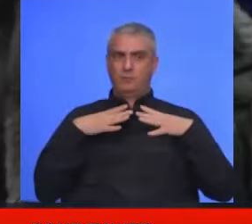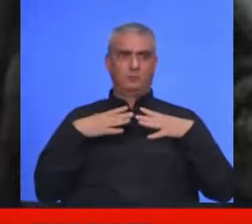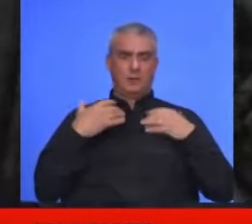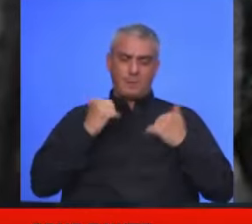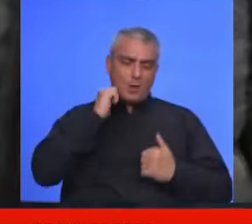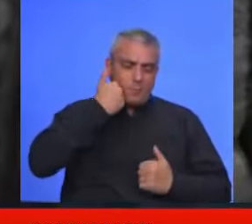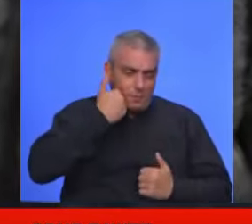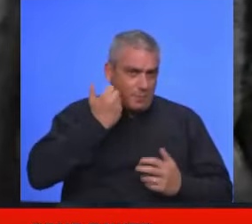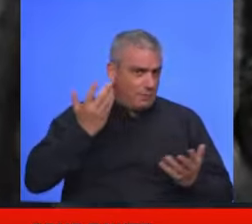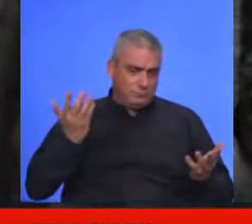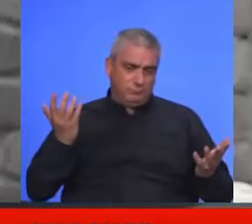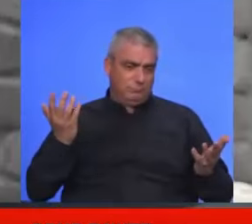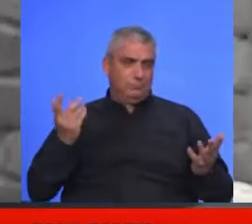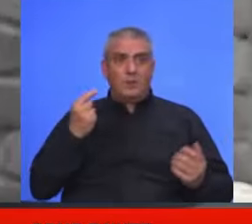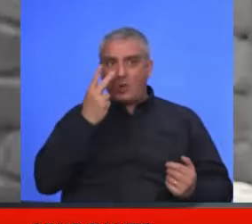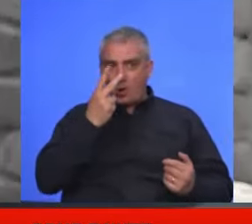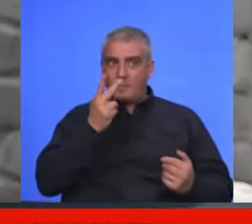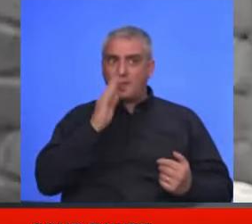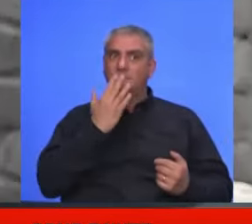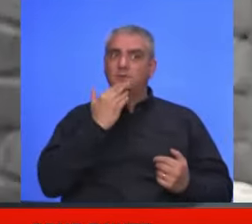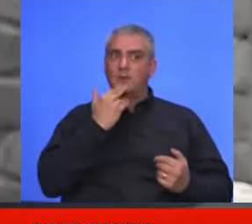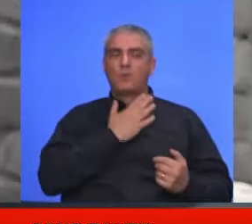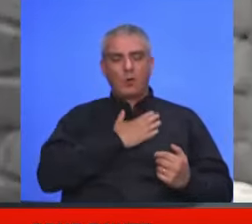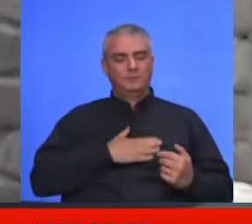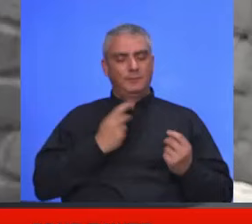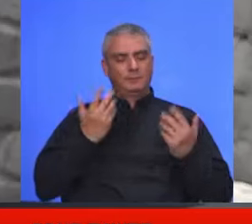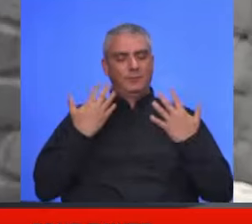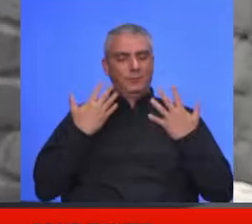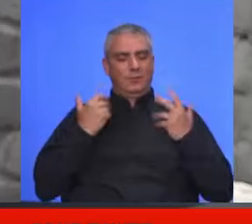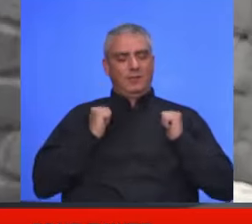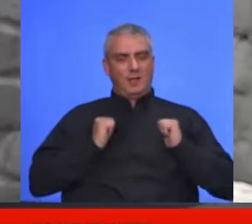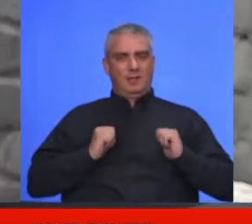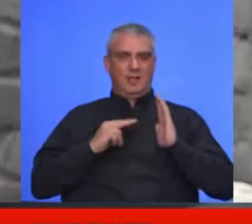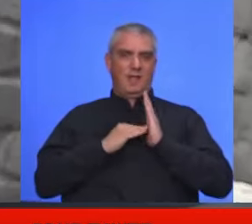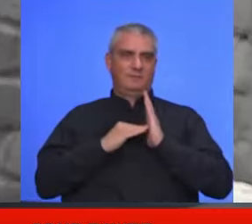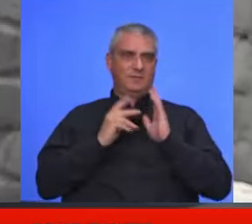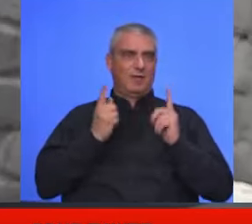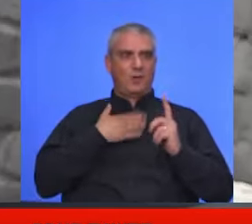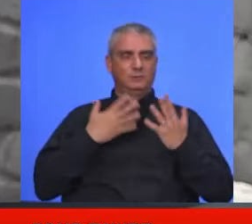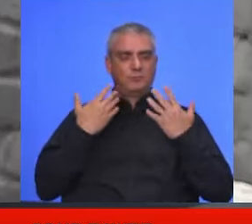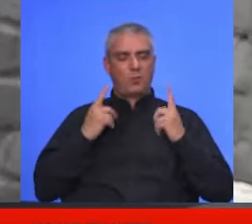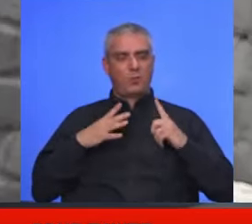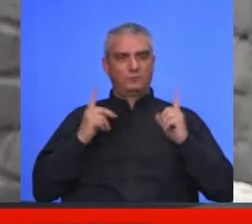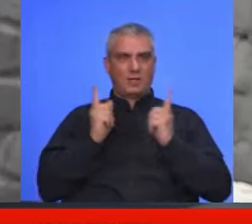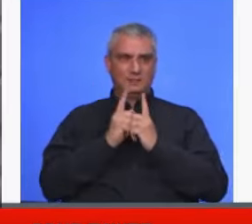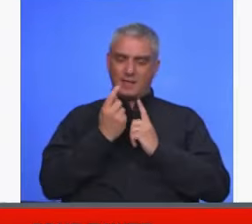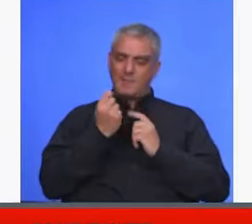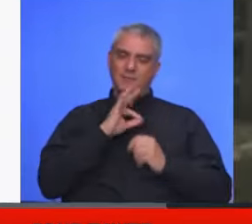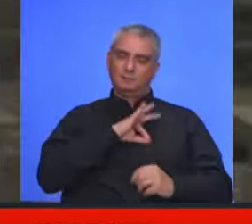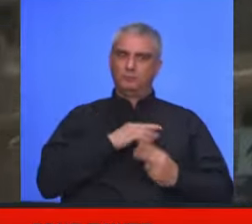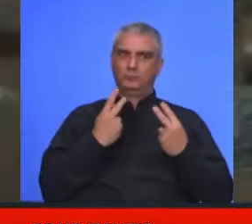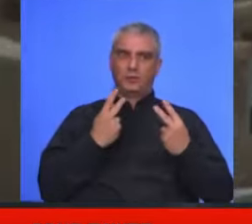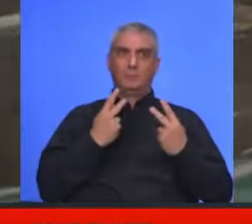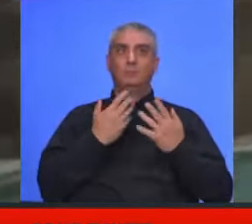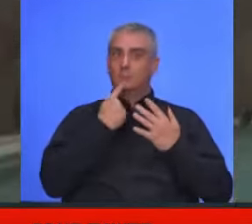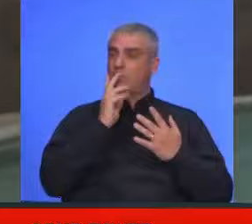מהיום למחר. רואים גם שהישראלים רוצים הפוגה קלה, רוצים חופשה קצרה, במחיר משתלם. זה מתבטא